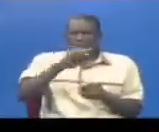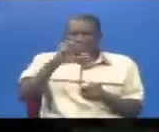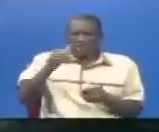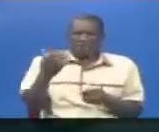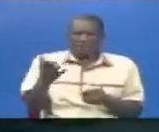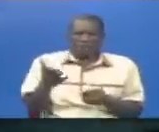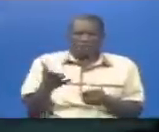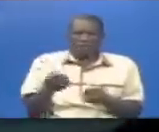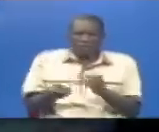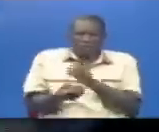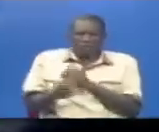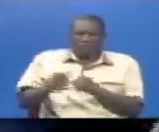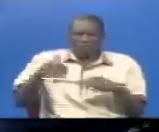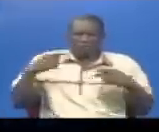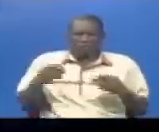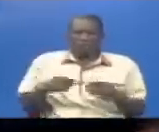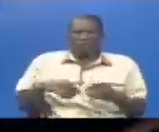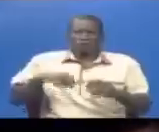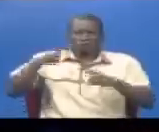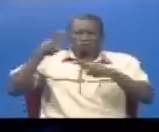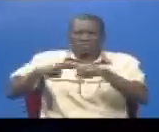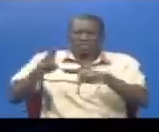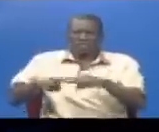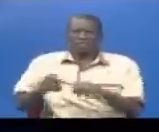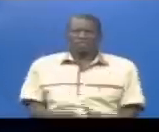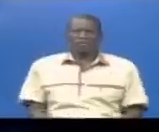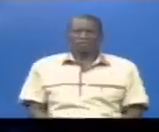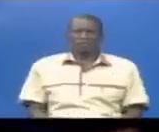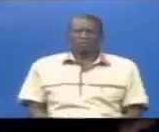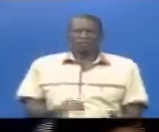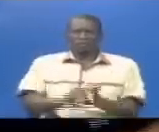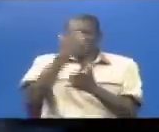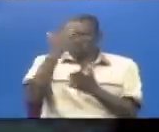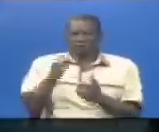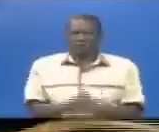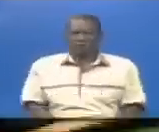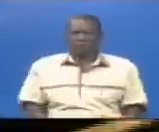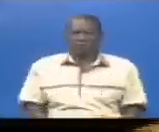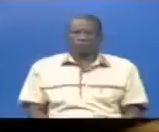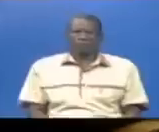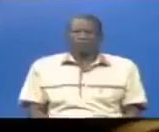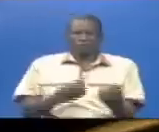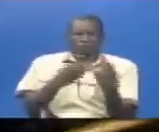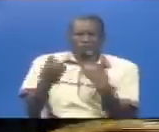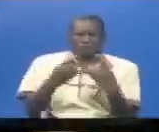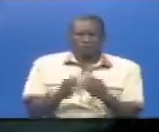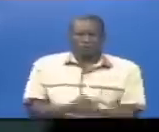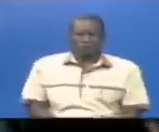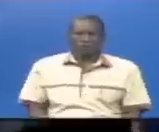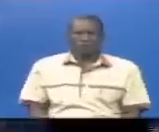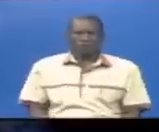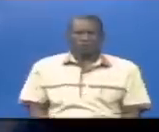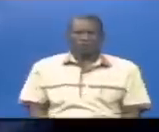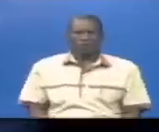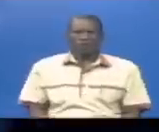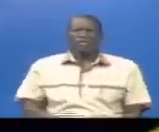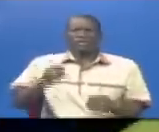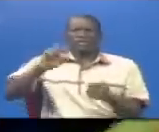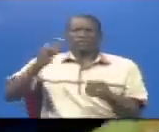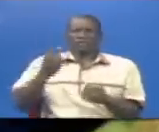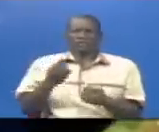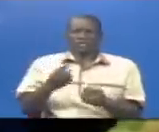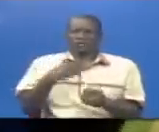pale akiwaeleza wenzake waweze kuketi chini ndiposa wakaweze kujadiliana. Wana Kenya Kwanza